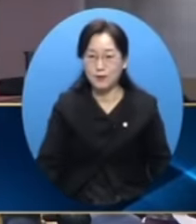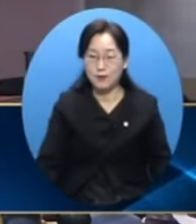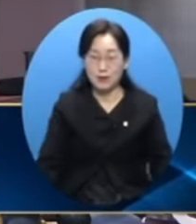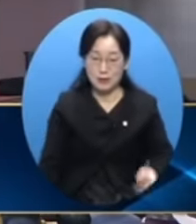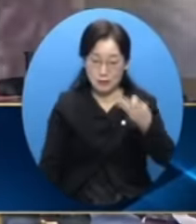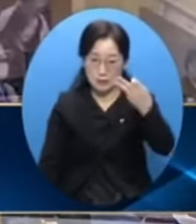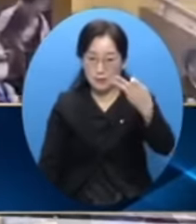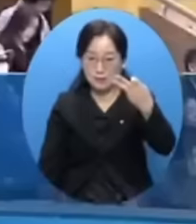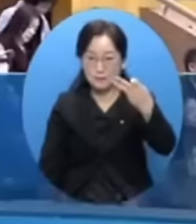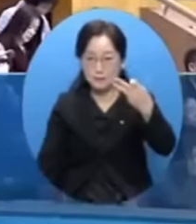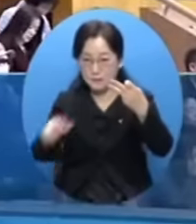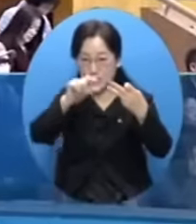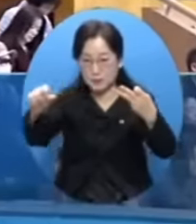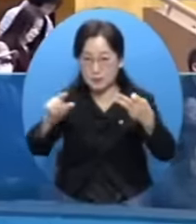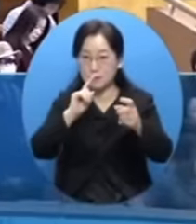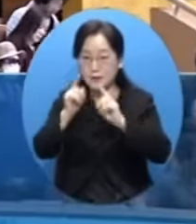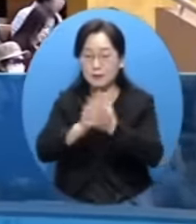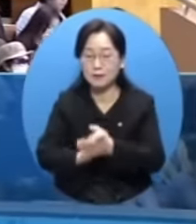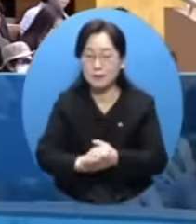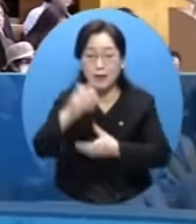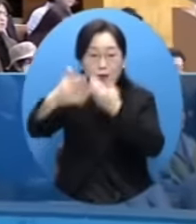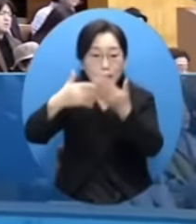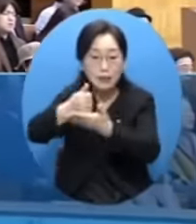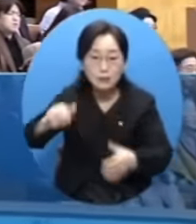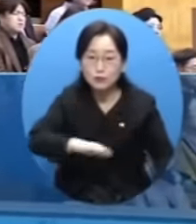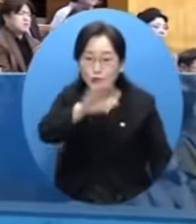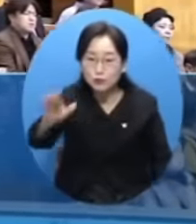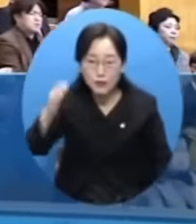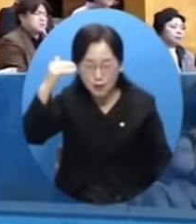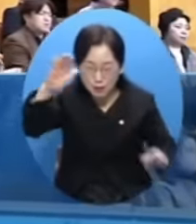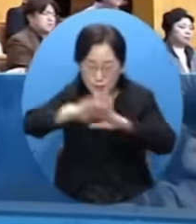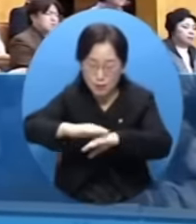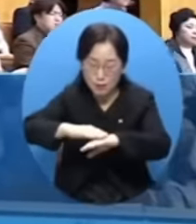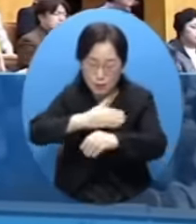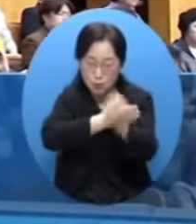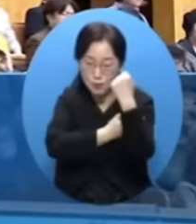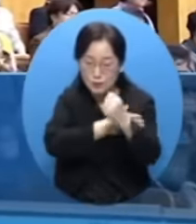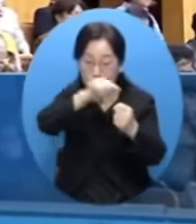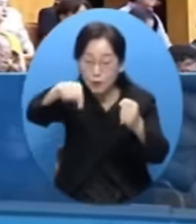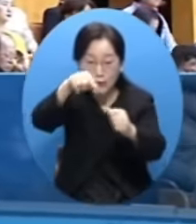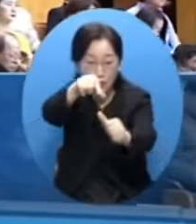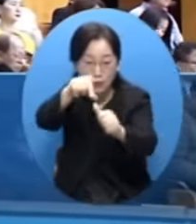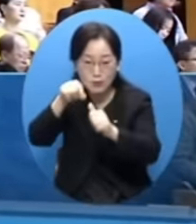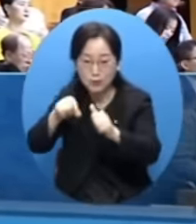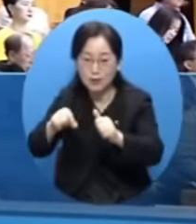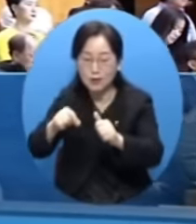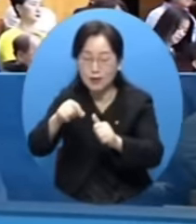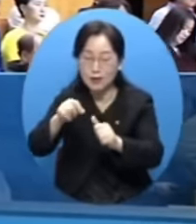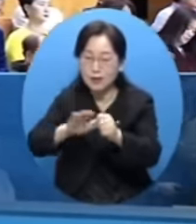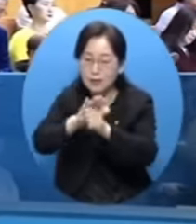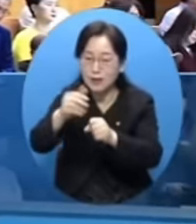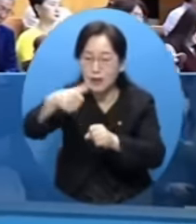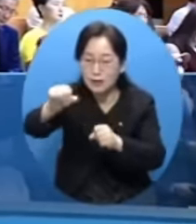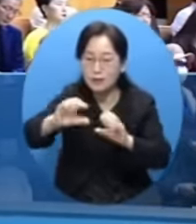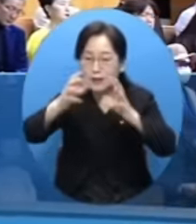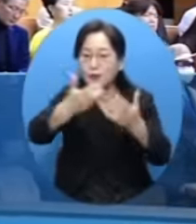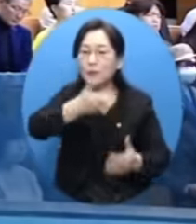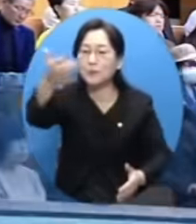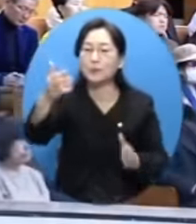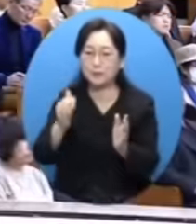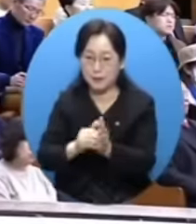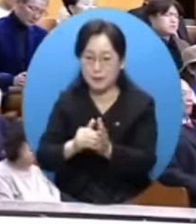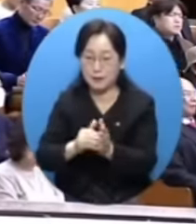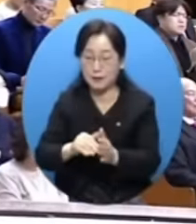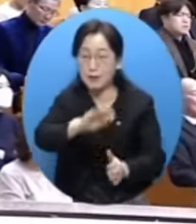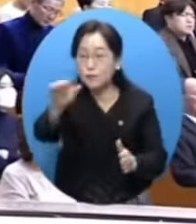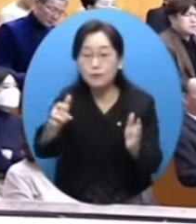13절 성경이 같이 말씀합니다. 그가 우리를 흑암의 권세에서 건져내사 그의 사랑의 아들의 나라로 옮기셨으니 우리가